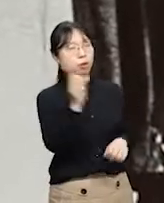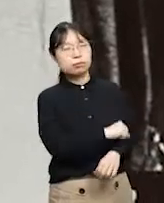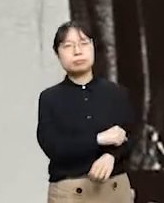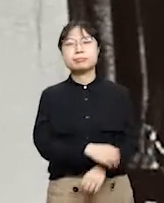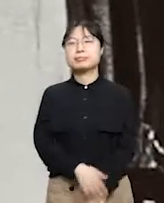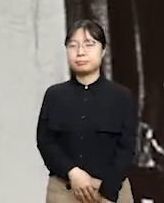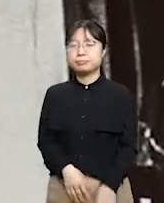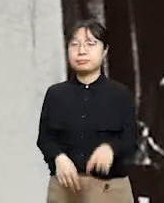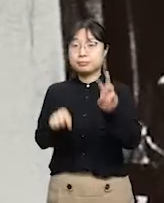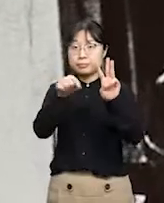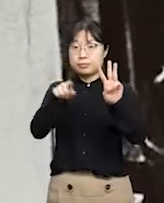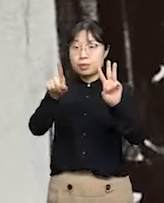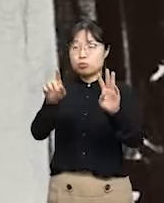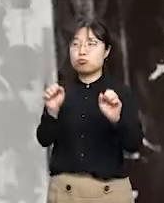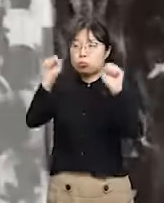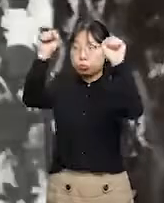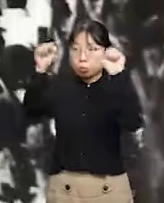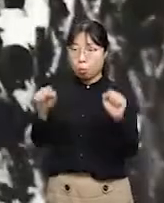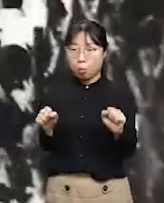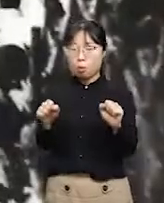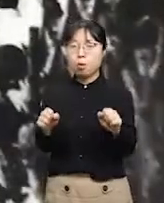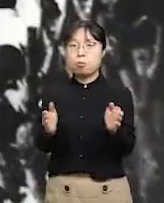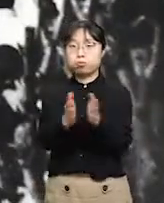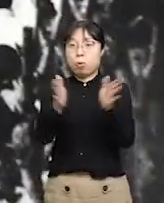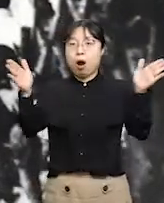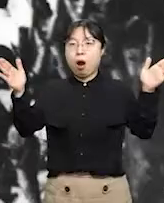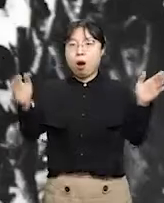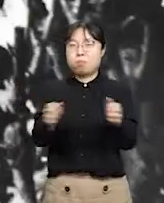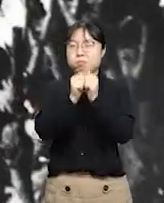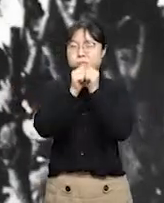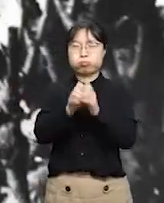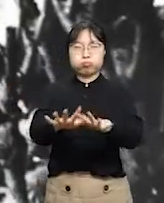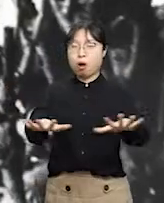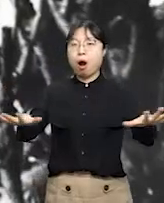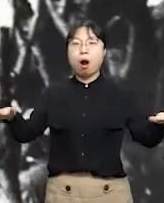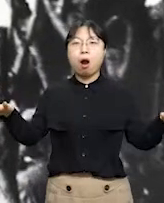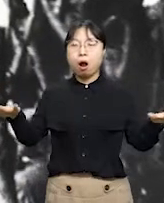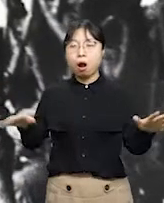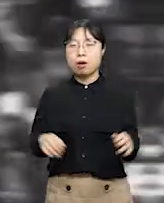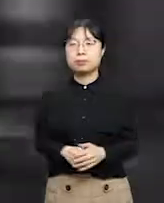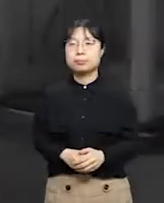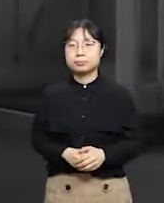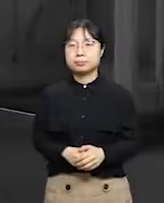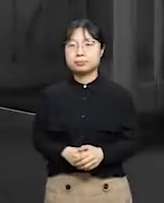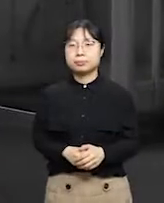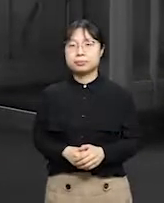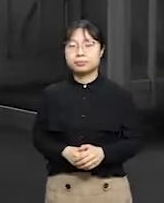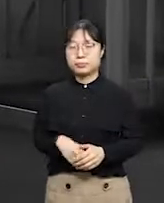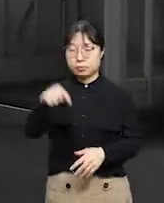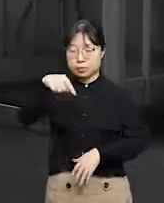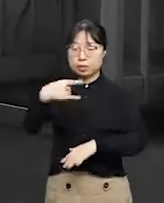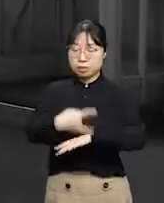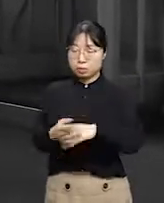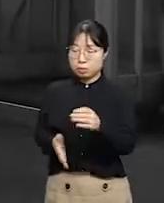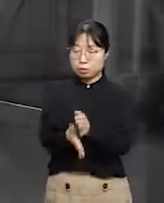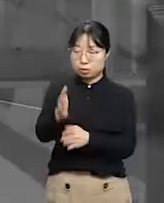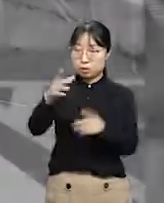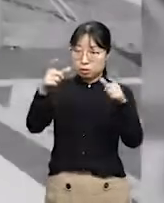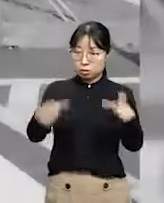맞습니다. 3.1운동이 일어났을 때 전국적으로 3월 1일 이후에 확산이 되잖아요. 그렇죠, 그렇죠. 우리 의왕